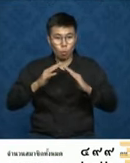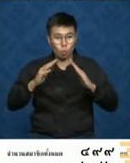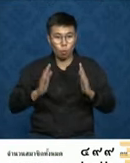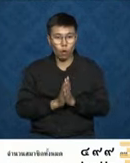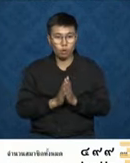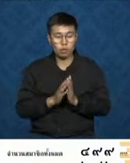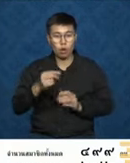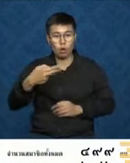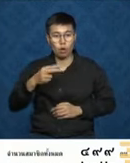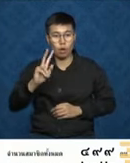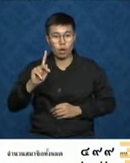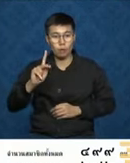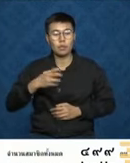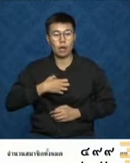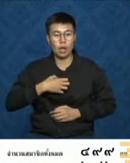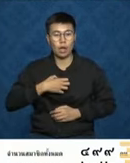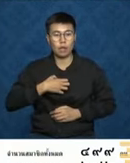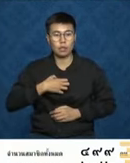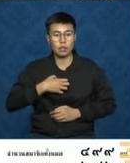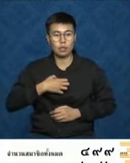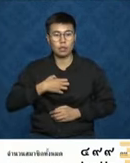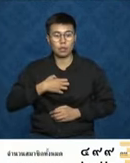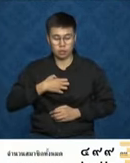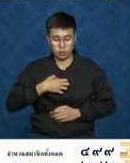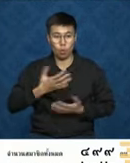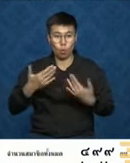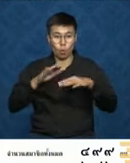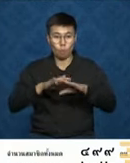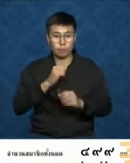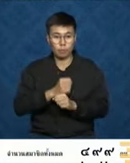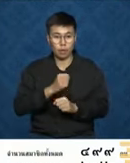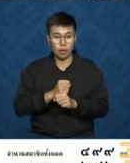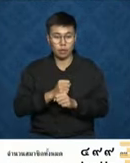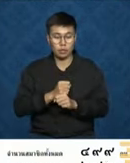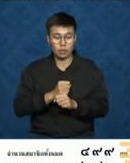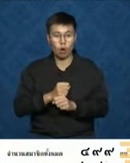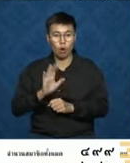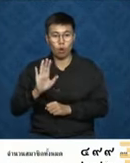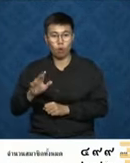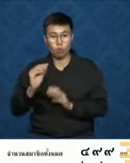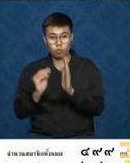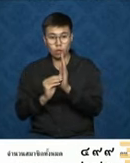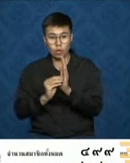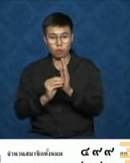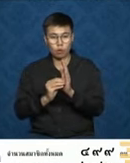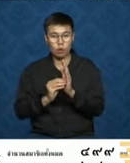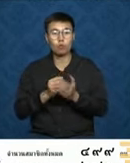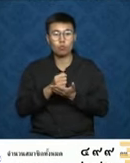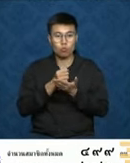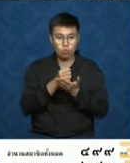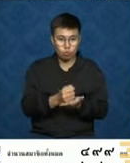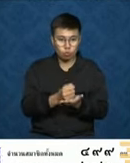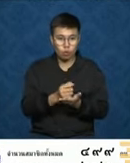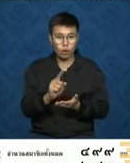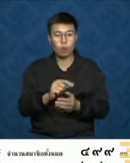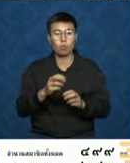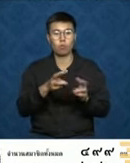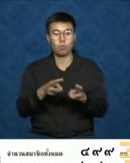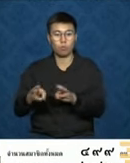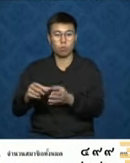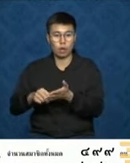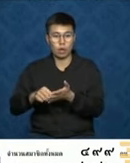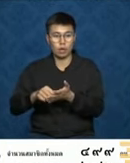ให้องค์การจัดการน้ำเสียและร่วมกับสำนักระบายน้ำกรุงเทพมหานครหารือในแนวทางในการแก้ไขทั้ง